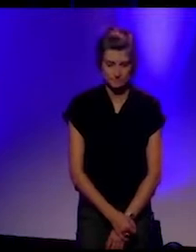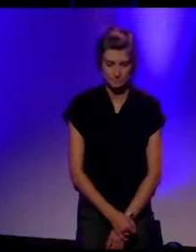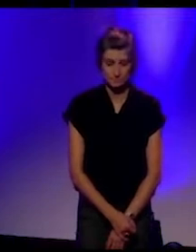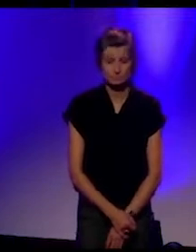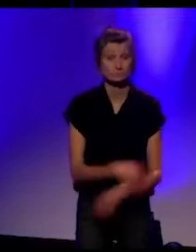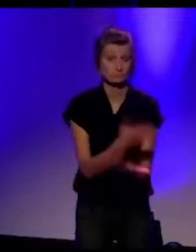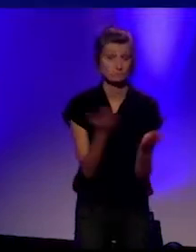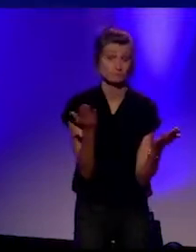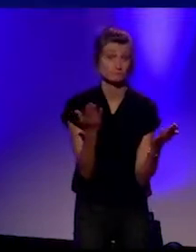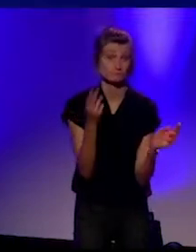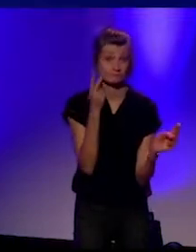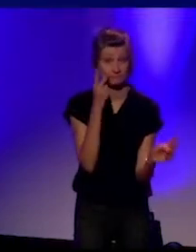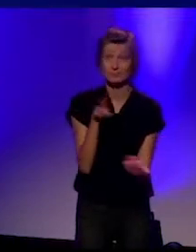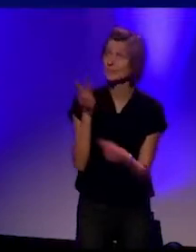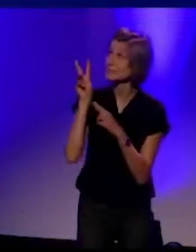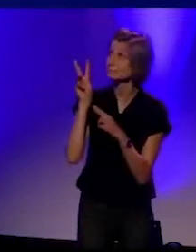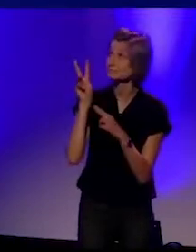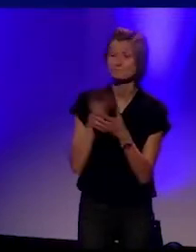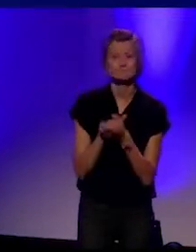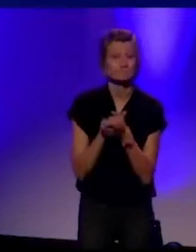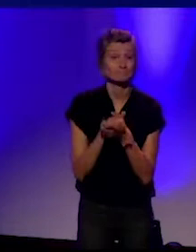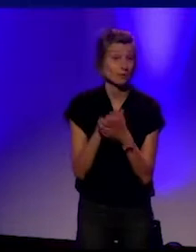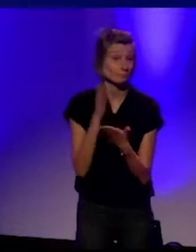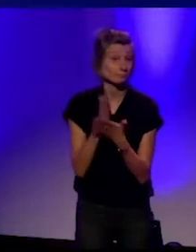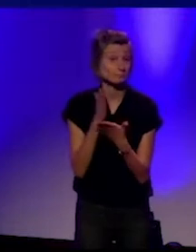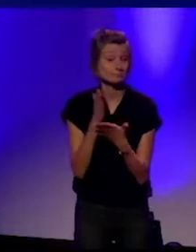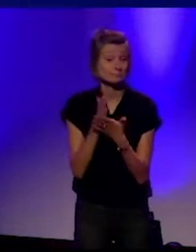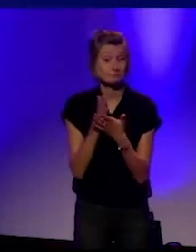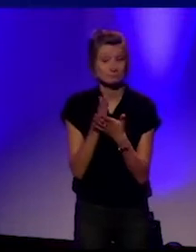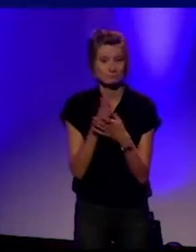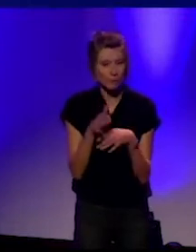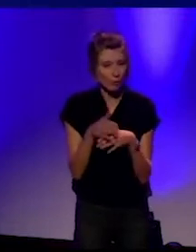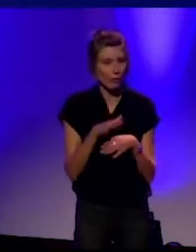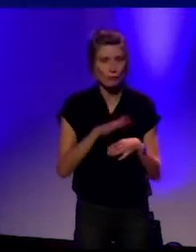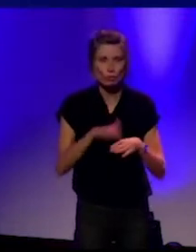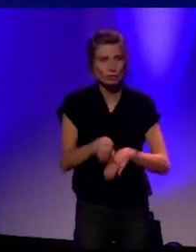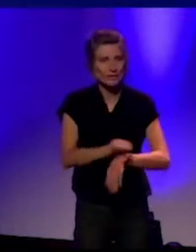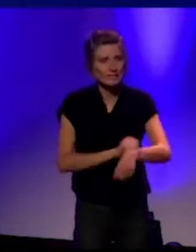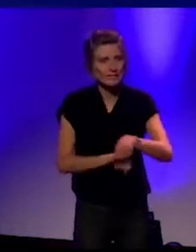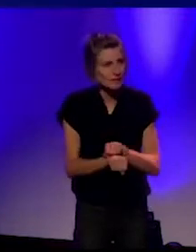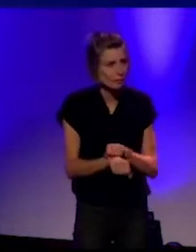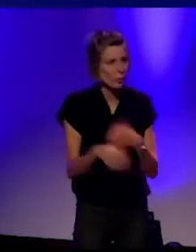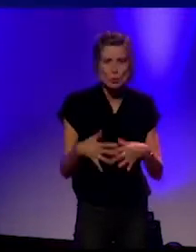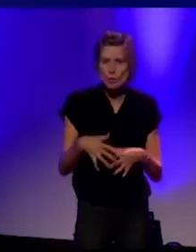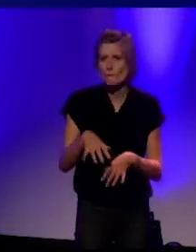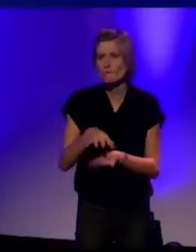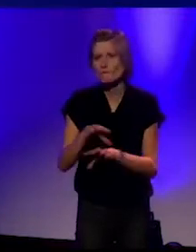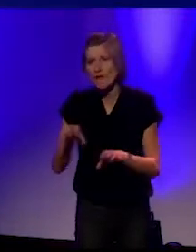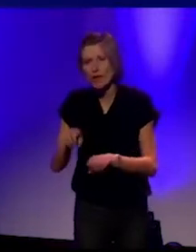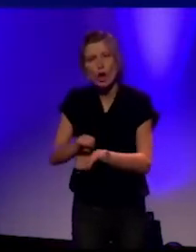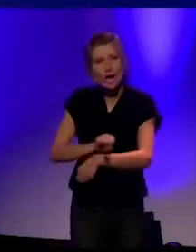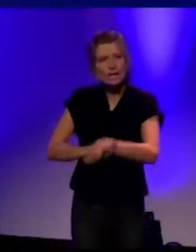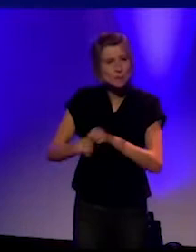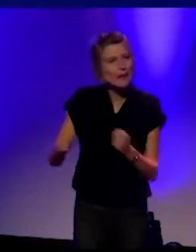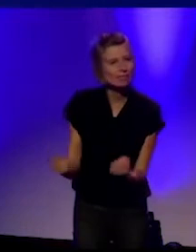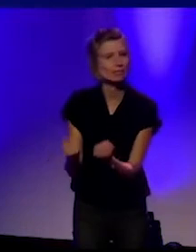U ziet het initiatief genoeg, ook op dit moment al, bijzonder veel engagement. En